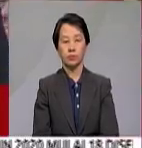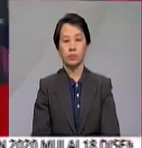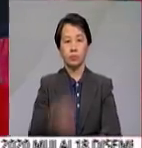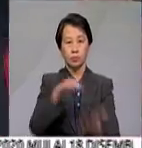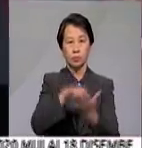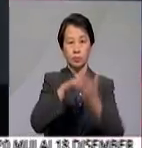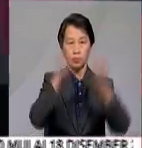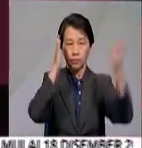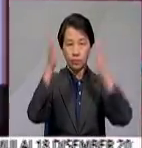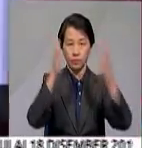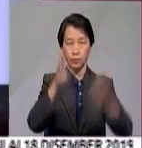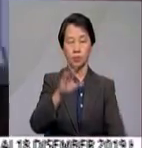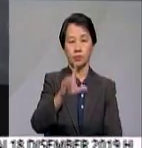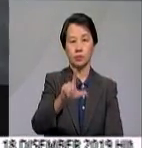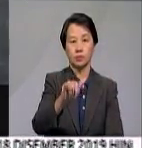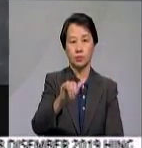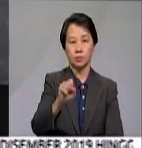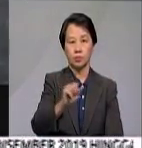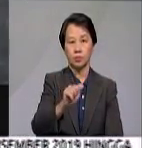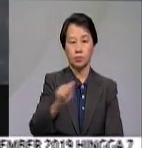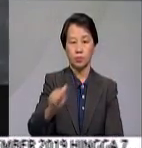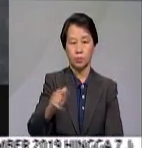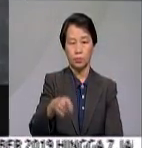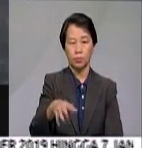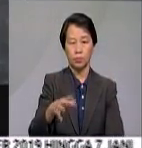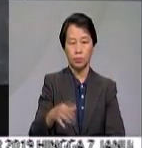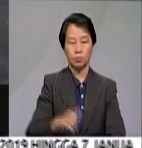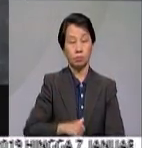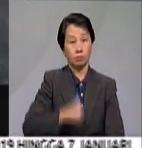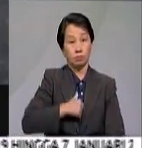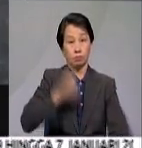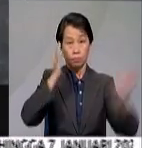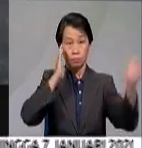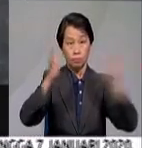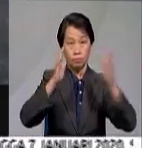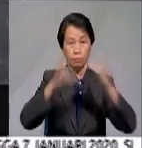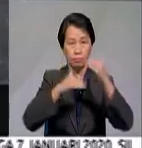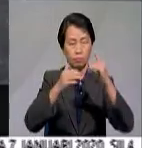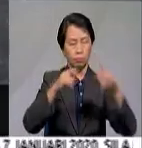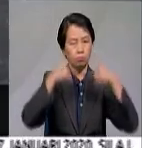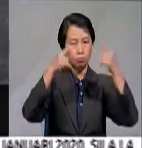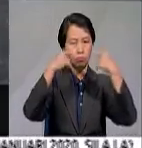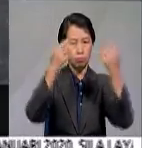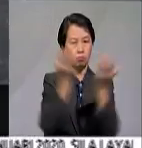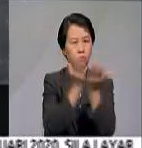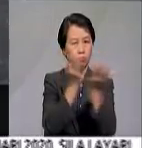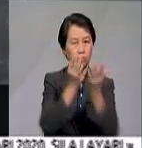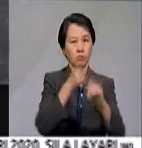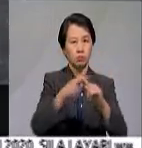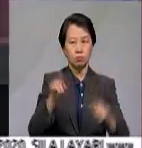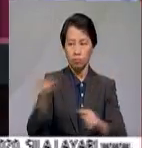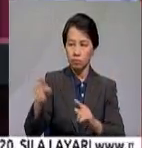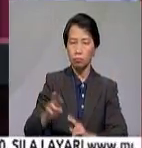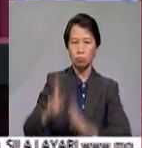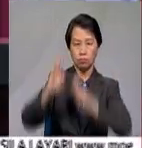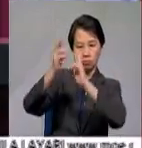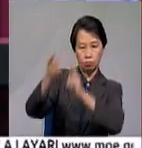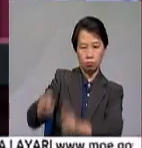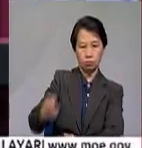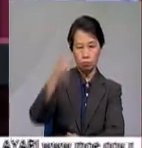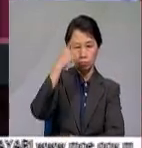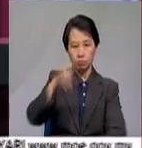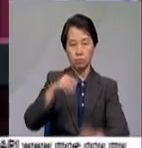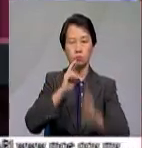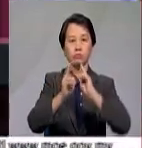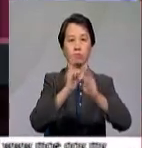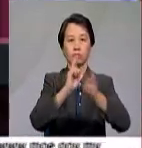Pelajar Malaysia Lisa Nur Mariani Muhammad Kamal membanggakan negara bukan setakat pencapaian pelajarannya, malah dia diberi penghormatan